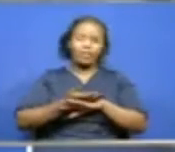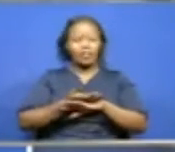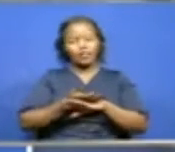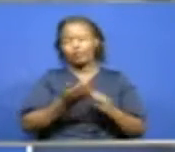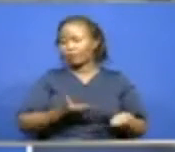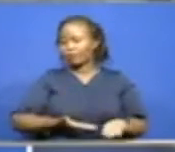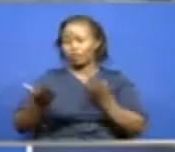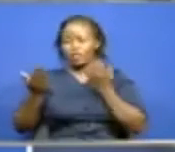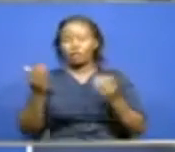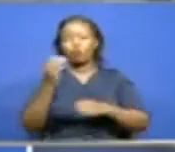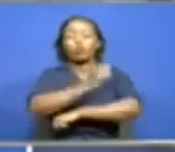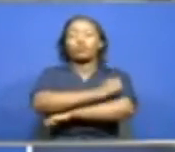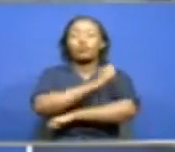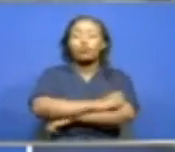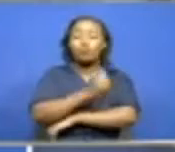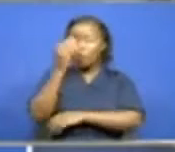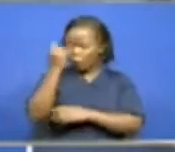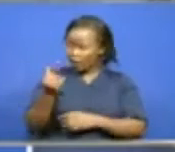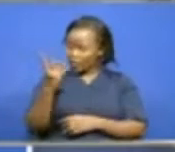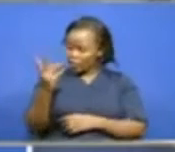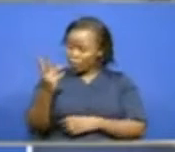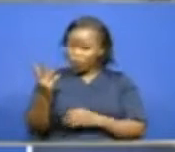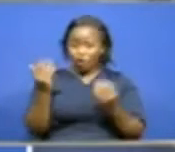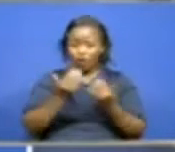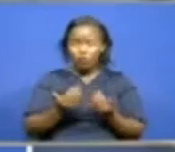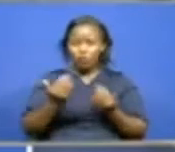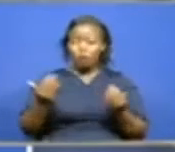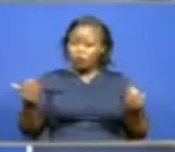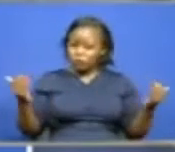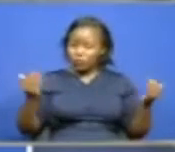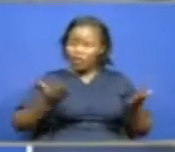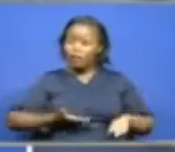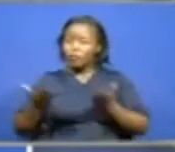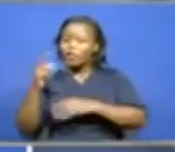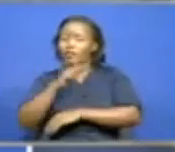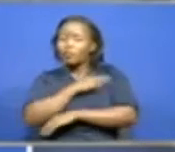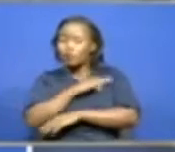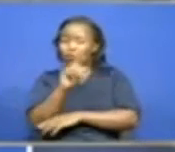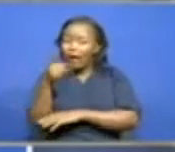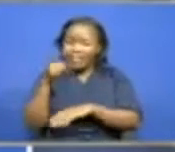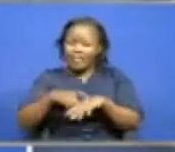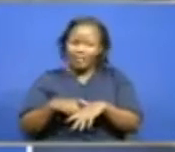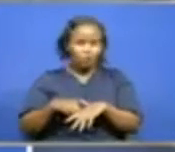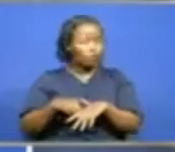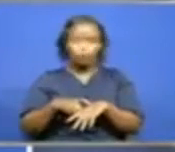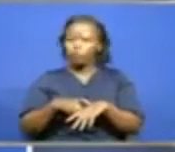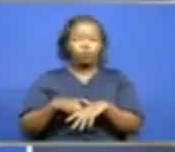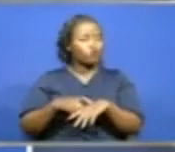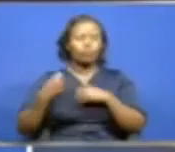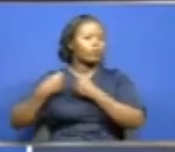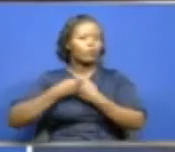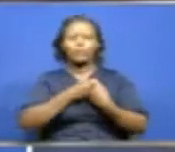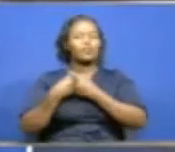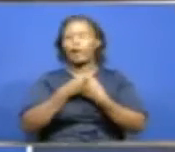kuwachukua shule kusi. Hawa watoto wanne kuwachukua shule once. Nakuwa ni kibarua